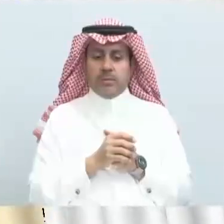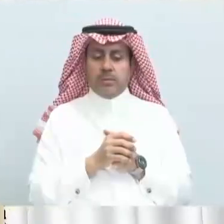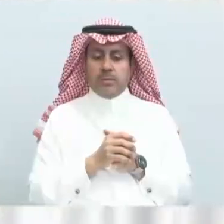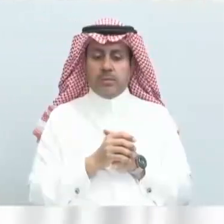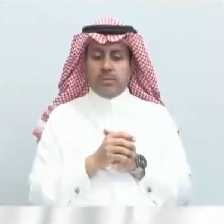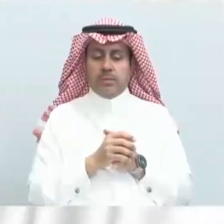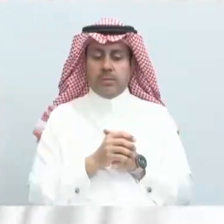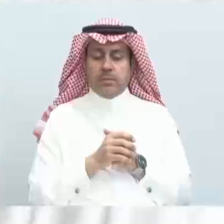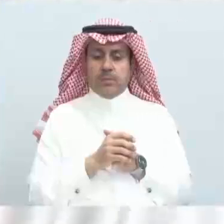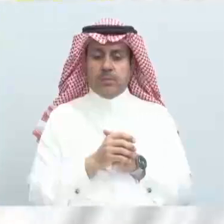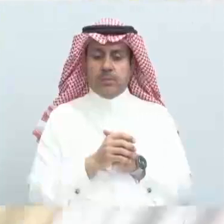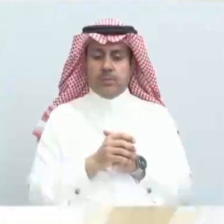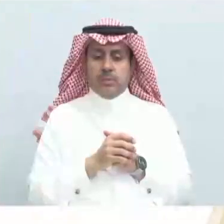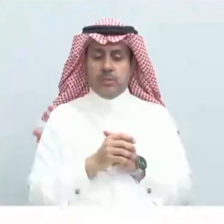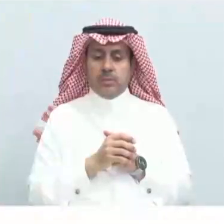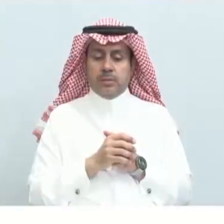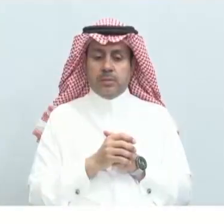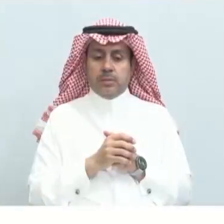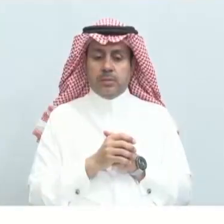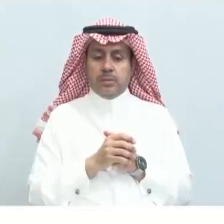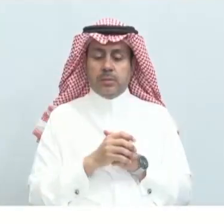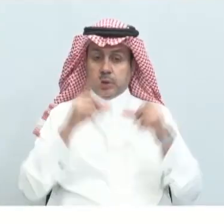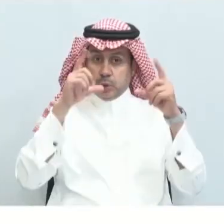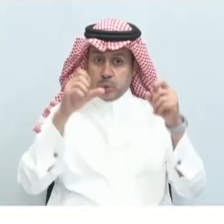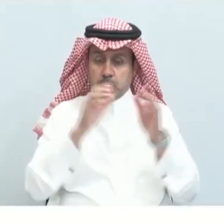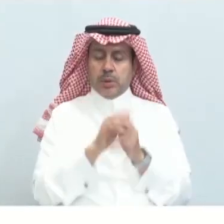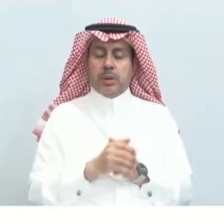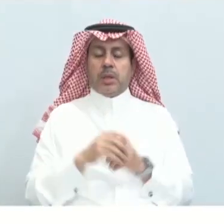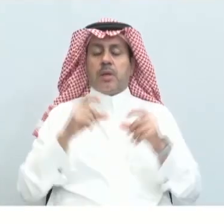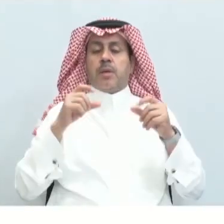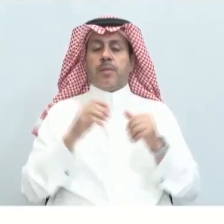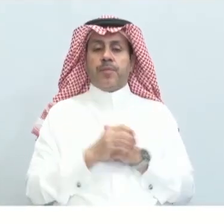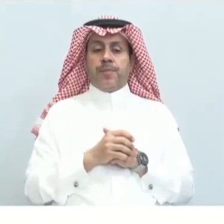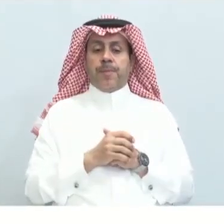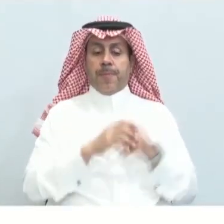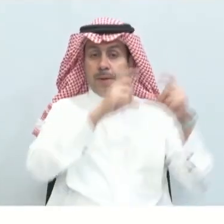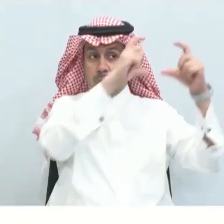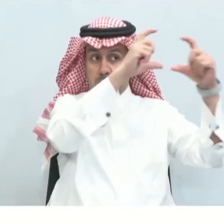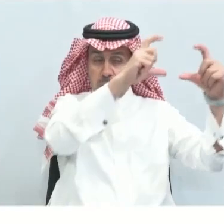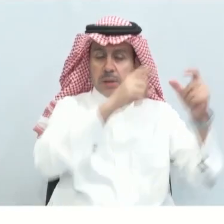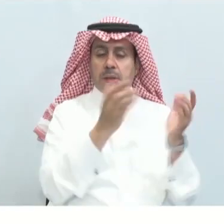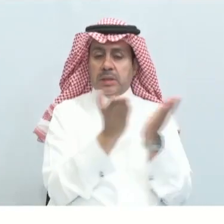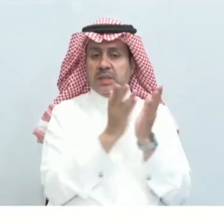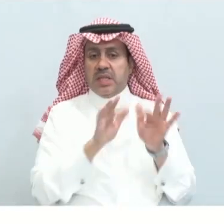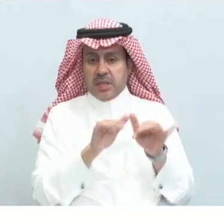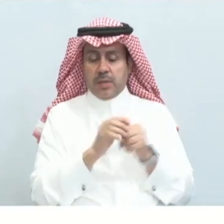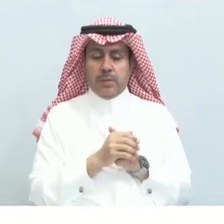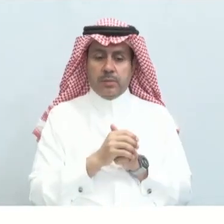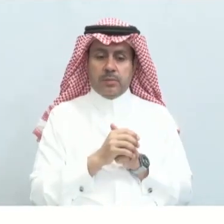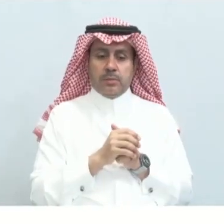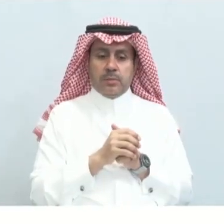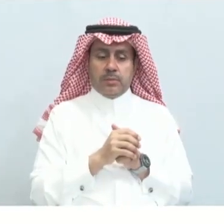وهذا هو درسنا لهذا اليوم وهذا هو الرابط الرقمي الذي من خلاله